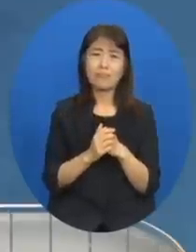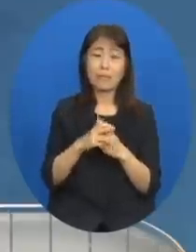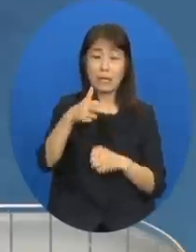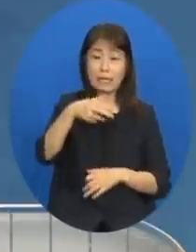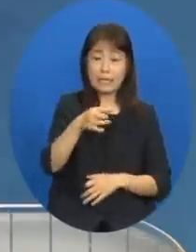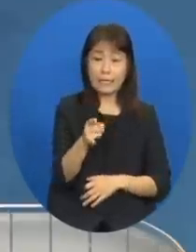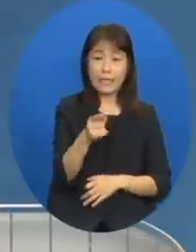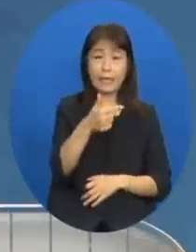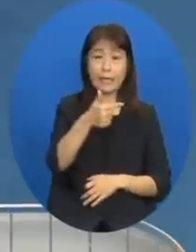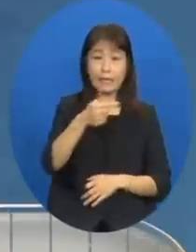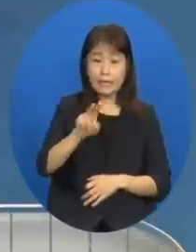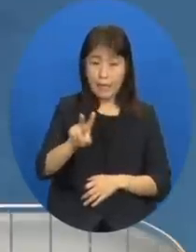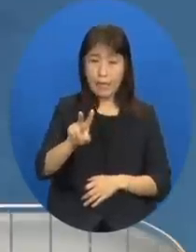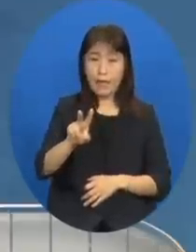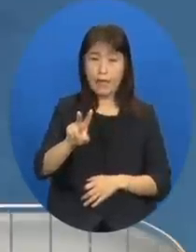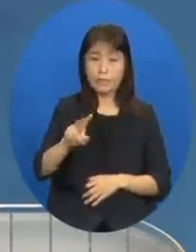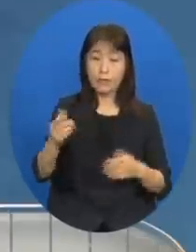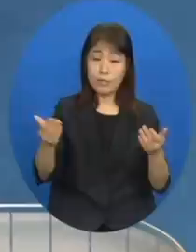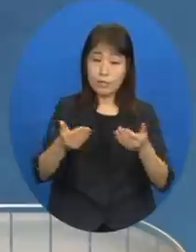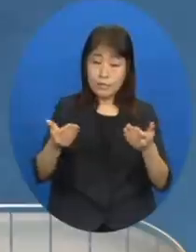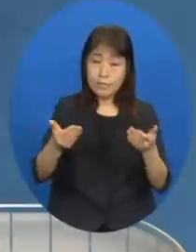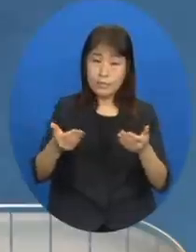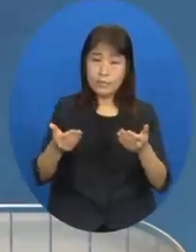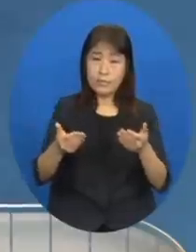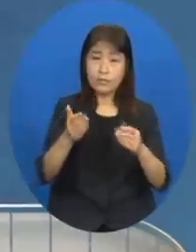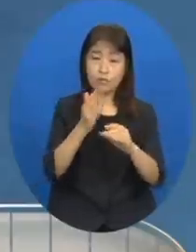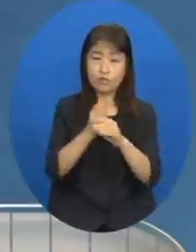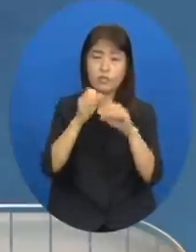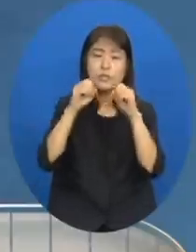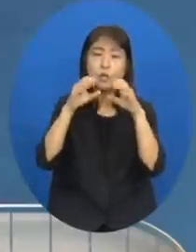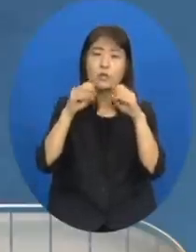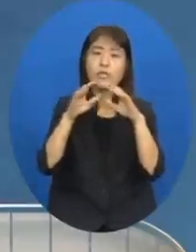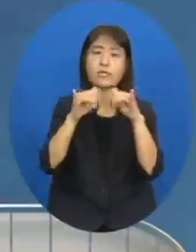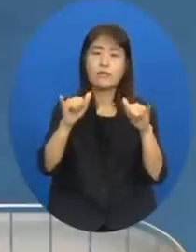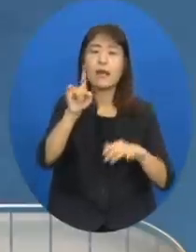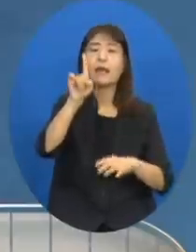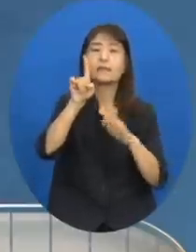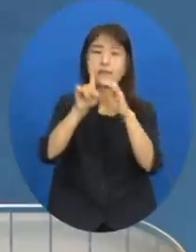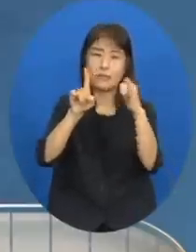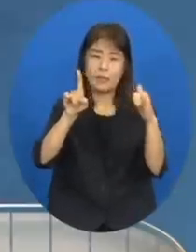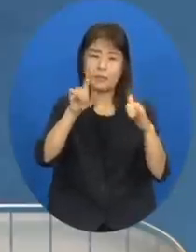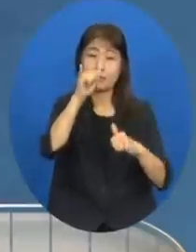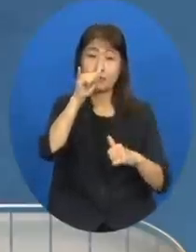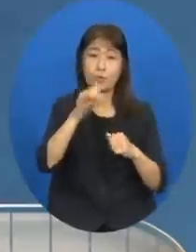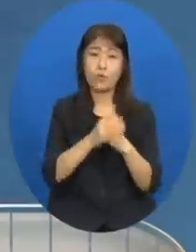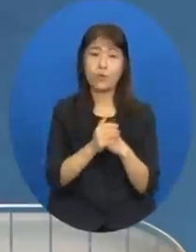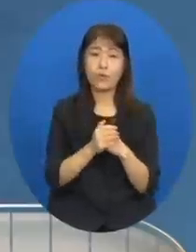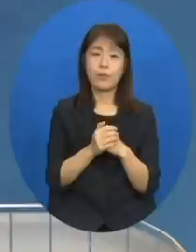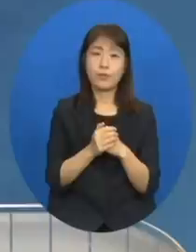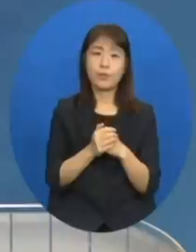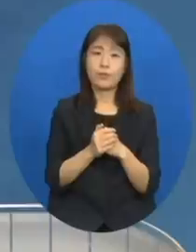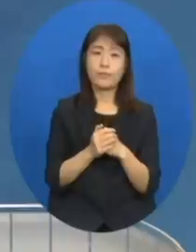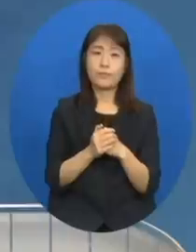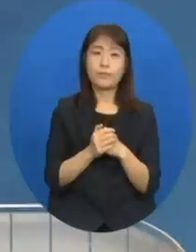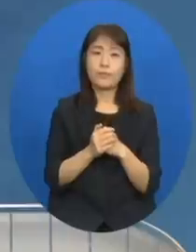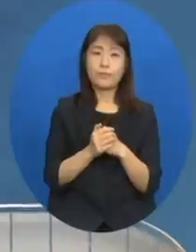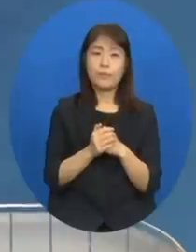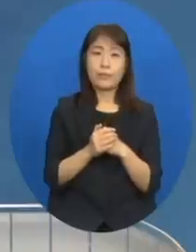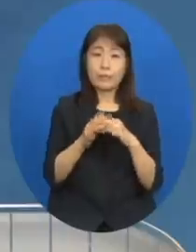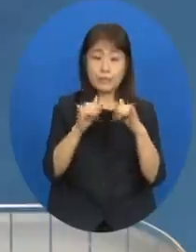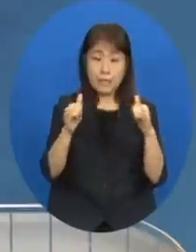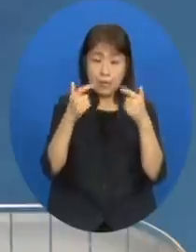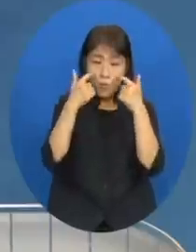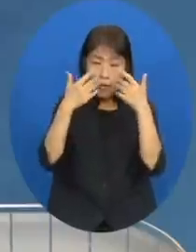케냐의 사역하시는 아주 신실한 선교사님 한 분이 계십니다 저는 뭐 사람을